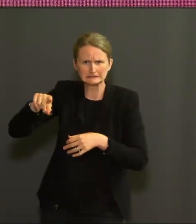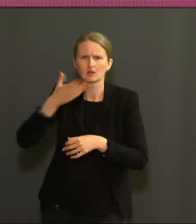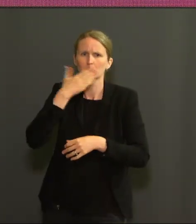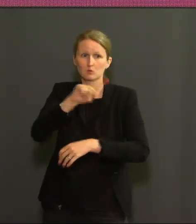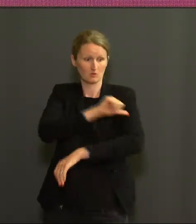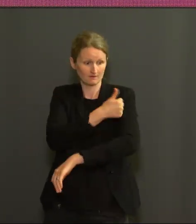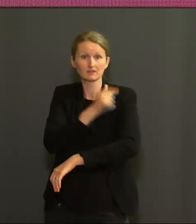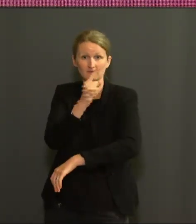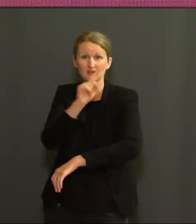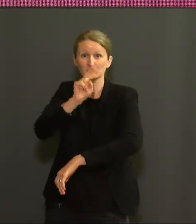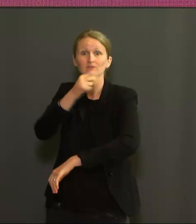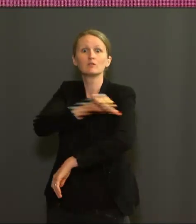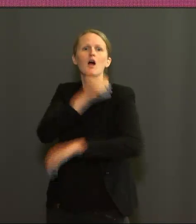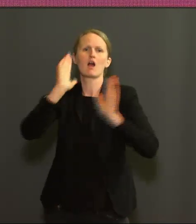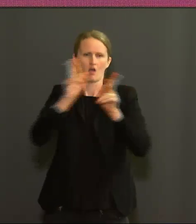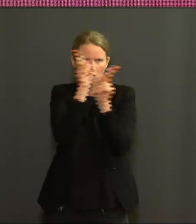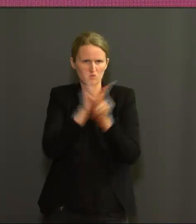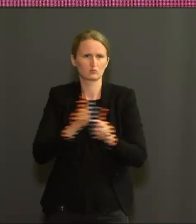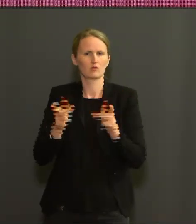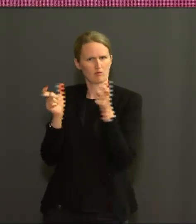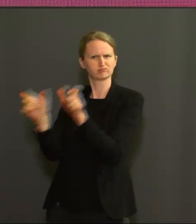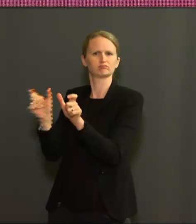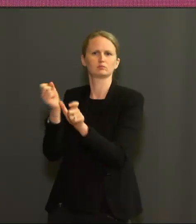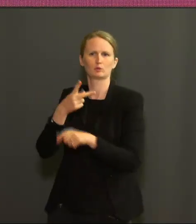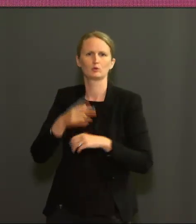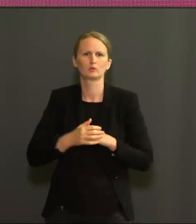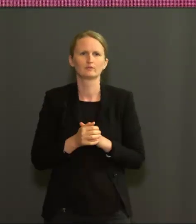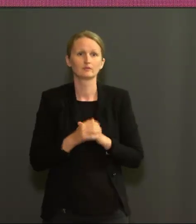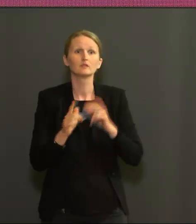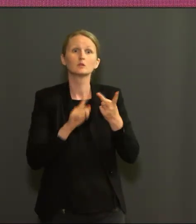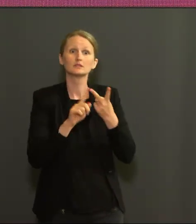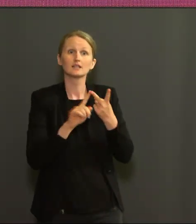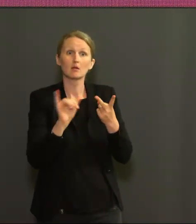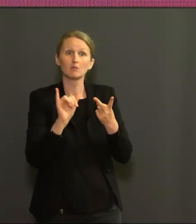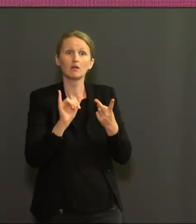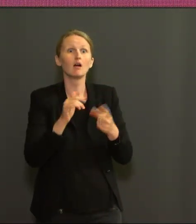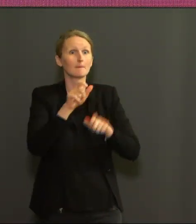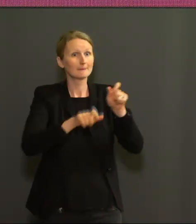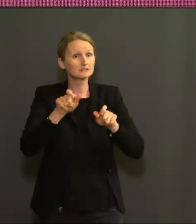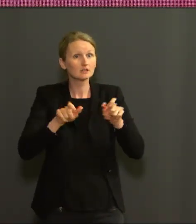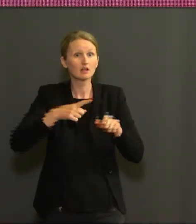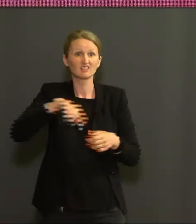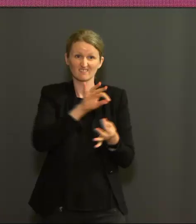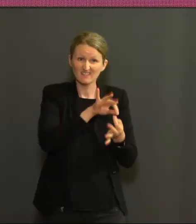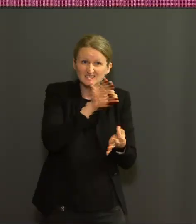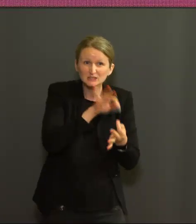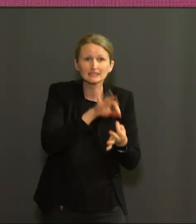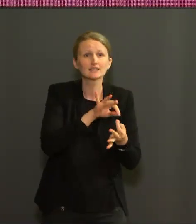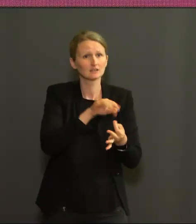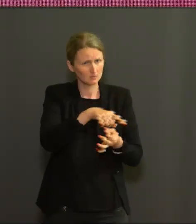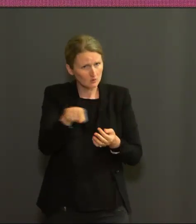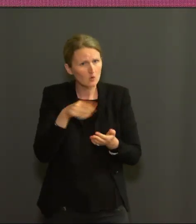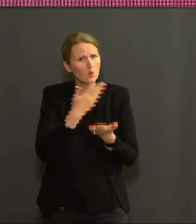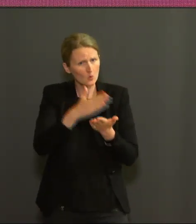Ensuite, en continuant de vacciner les plus fragiles d'entre nous. Dès ce jeudi 1er juillet, les jeunes